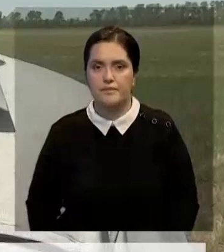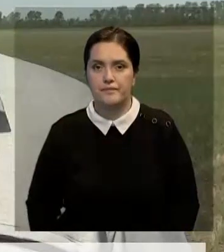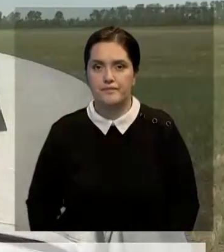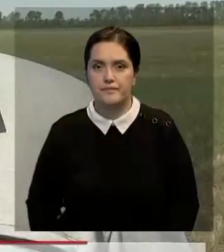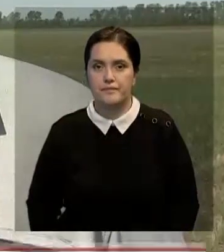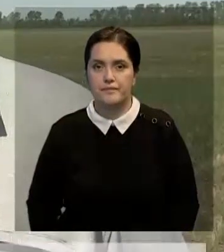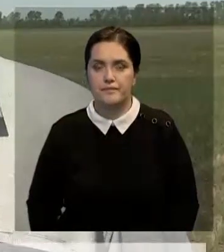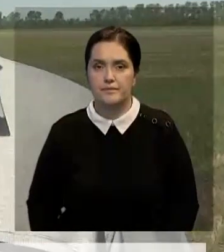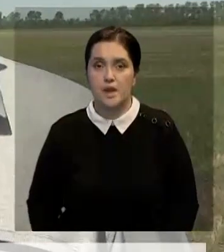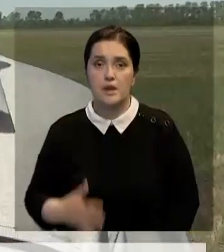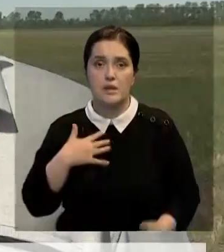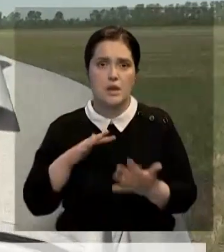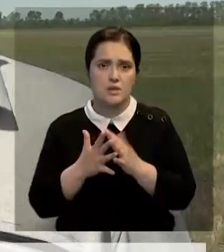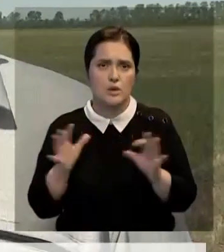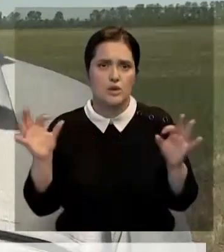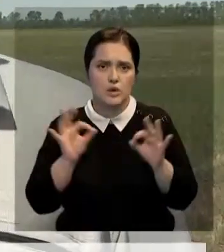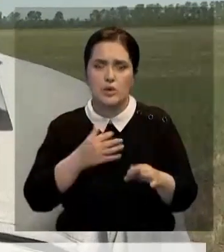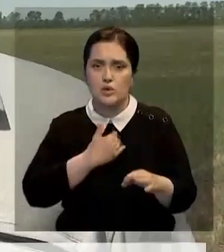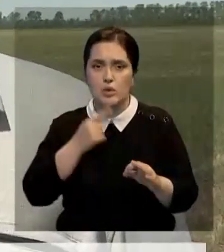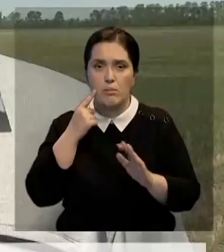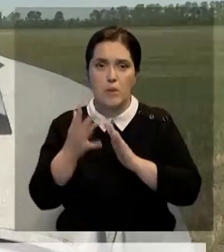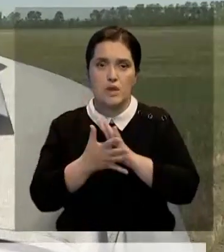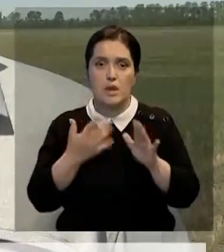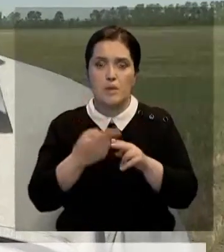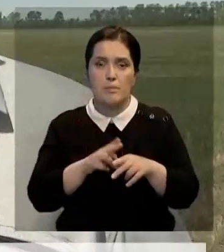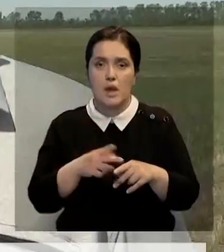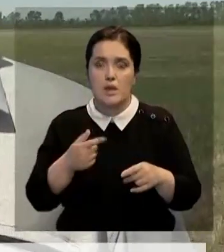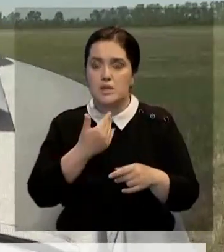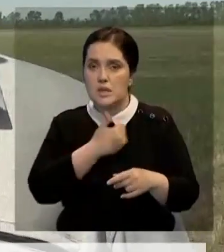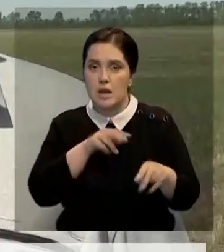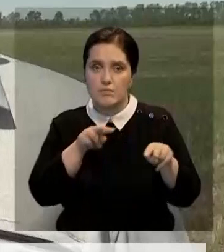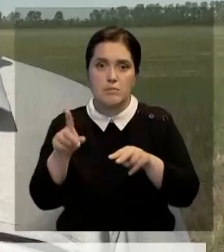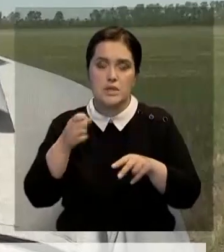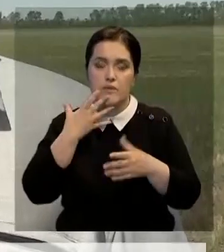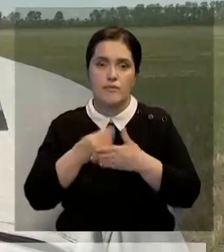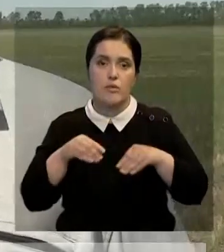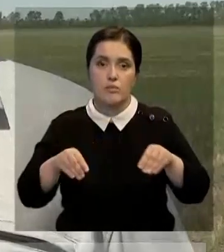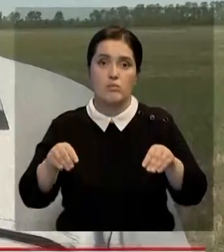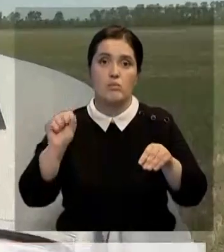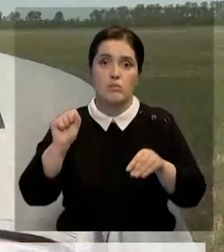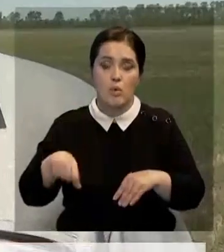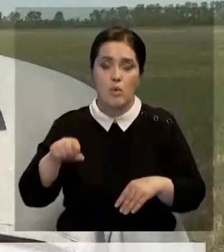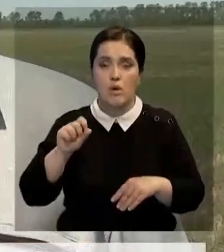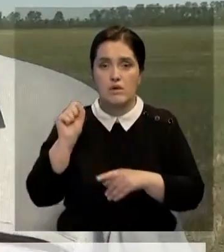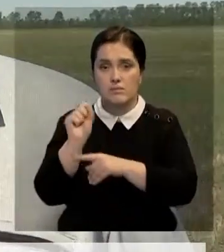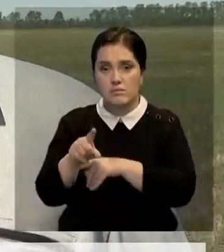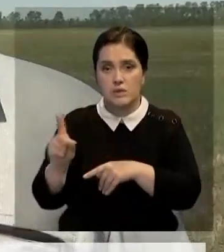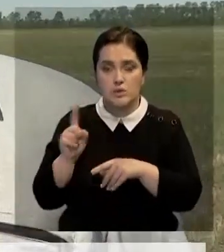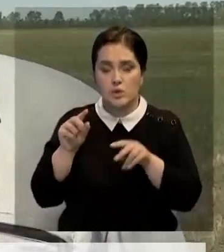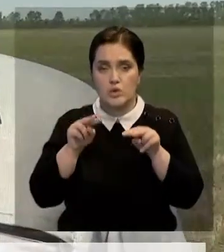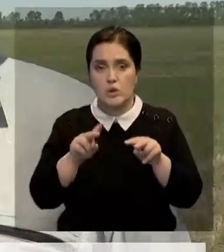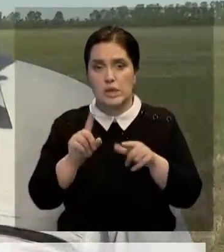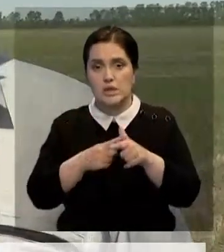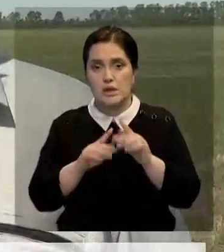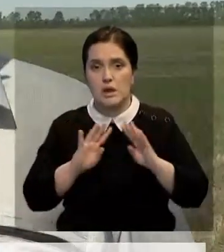Везде кругом пашни. Нас, сельчан, никто не хочет понимать. Арендаторы полей не хотят смотреть за своими посевами, хотя можно нанять объездчиков или установить ограждение. Но